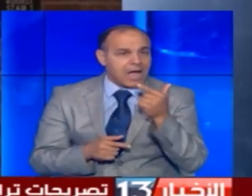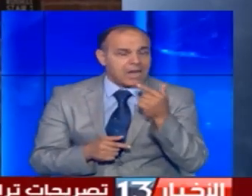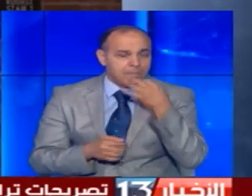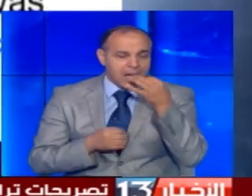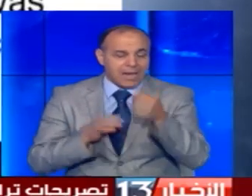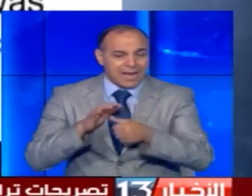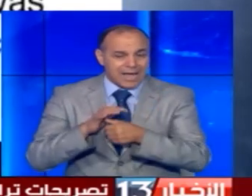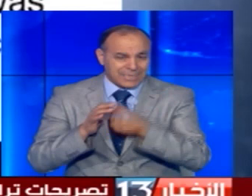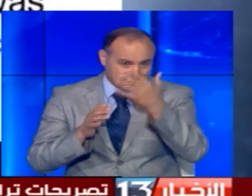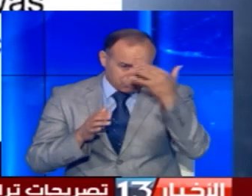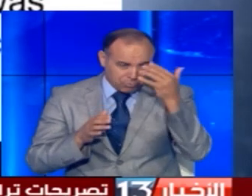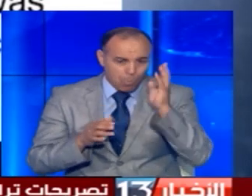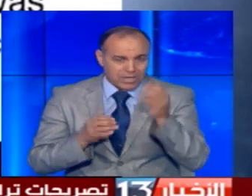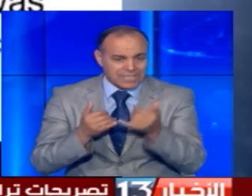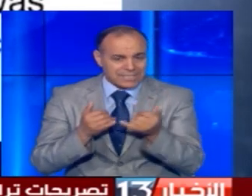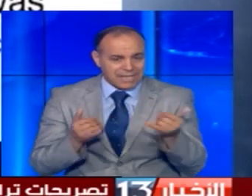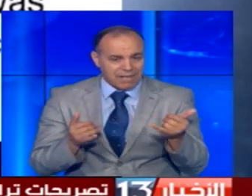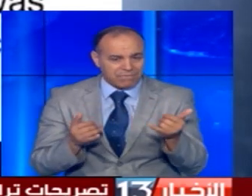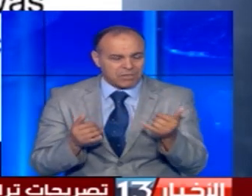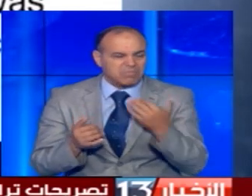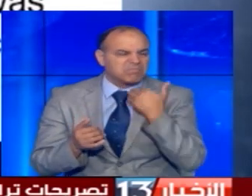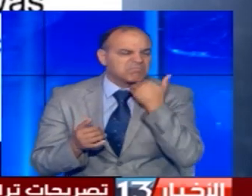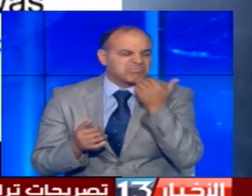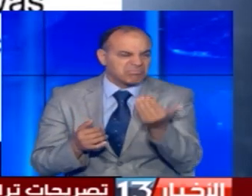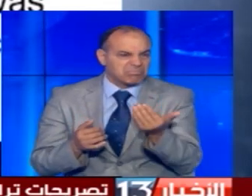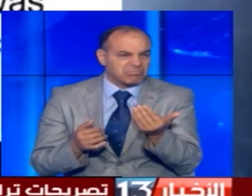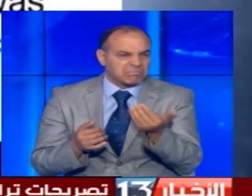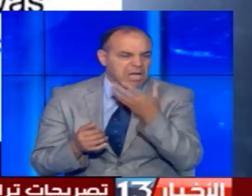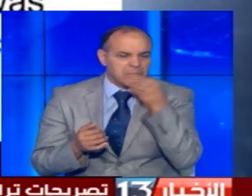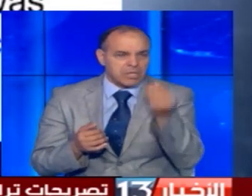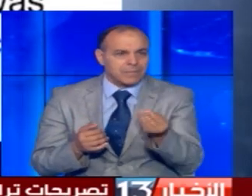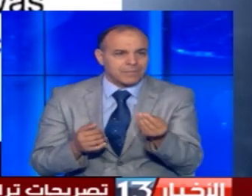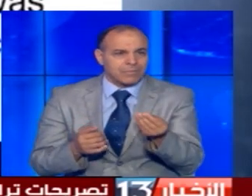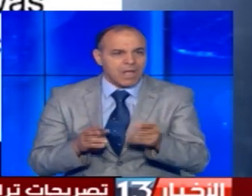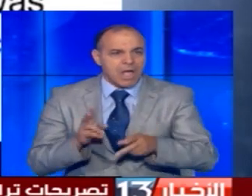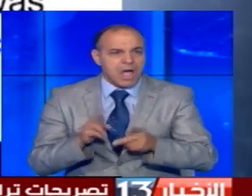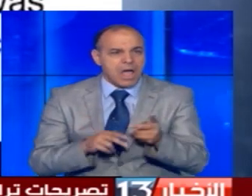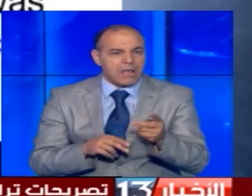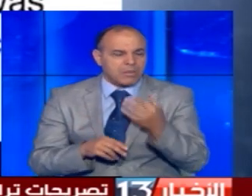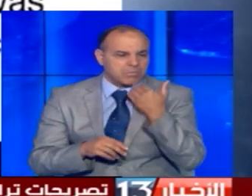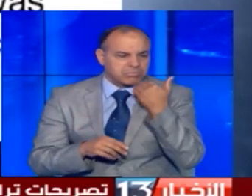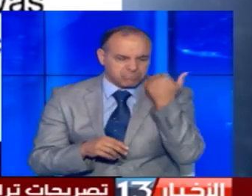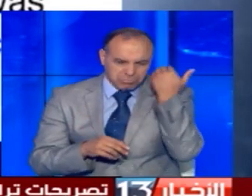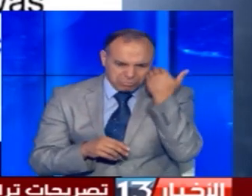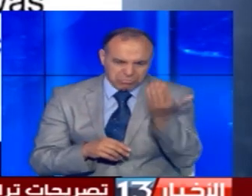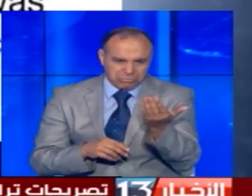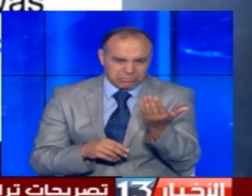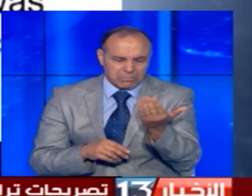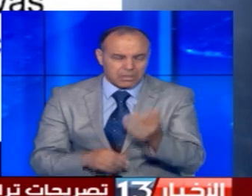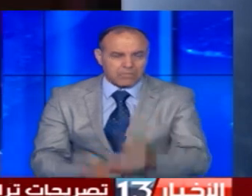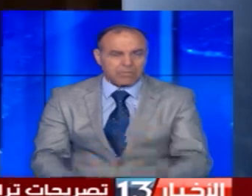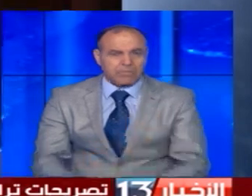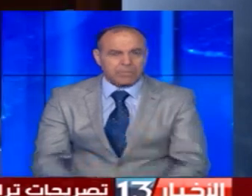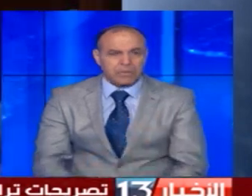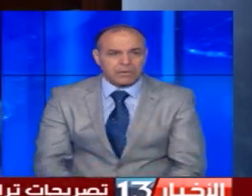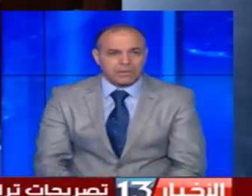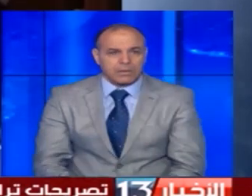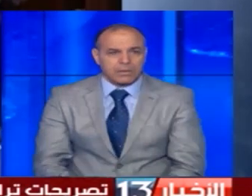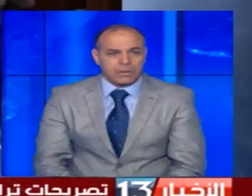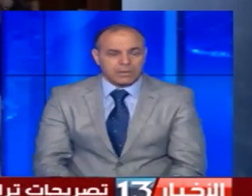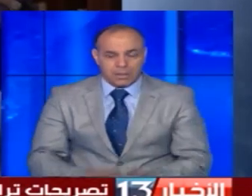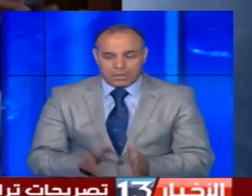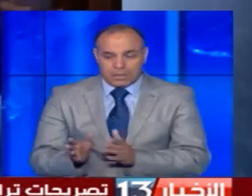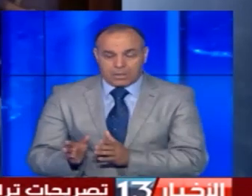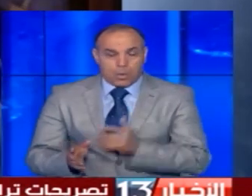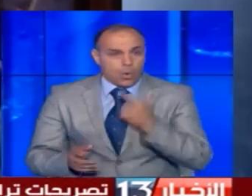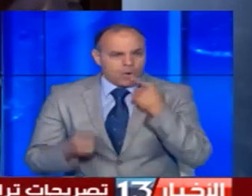التراب في المؤتمر الصحفي اسوا اداء الد اه واكثر عروضه المشينه على الاطلاق وبمنطق